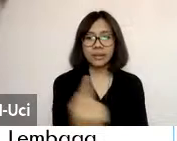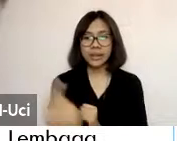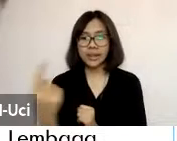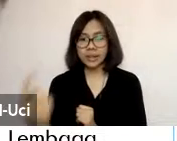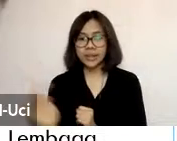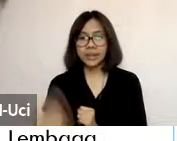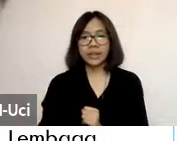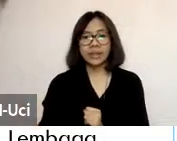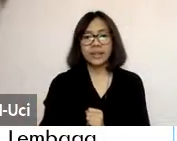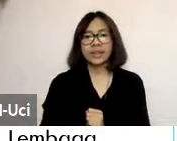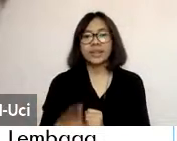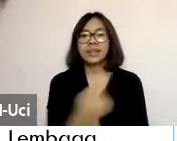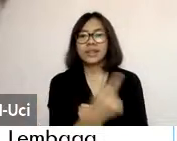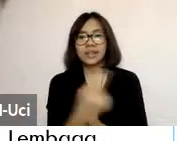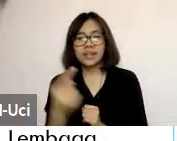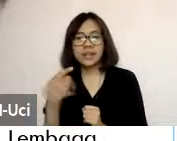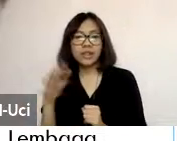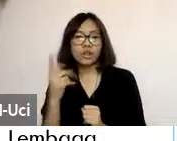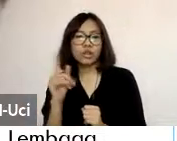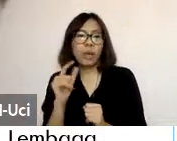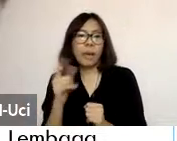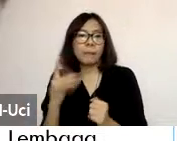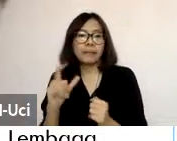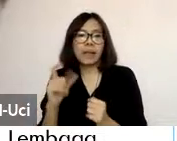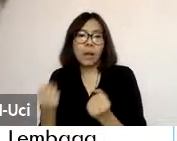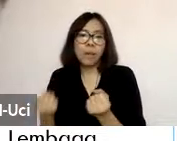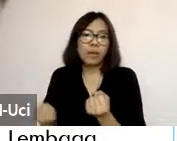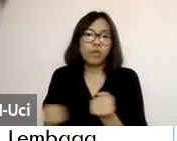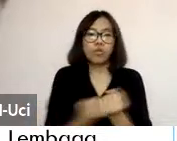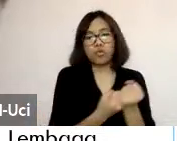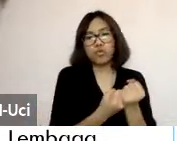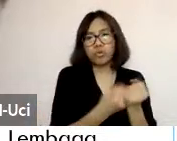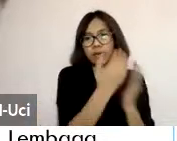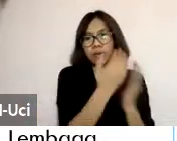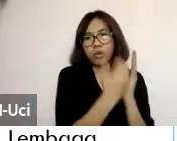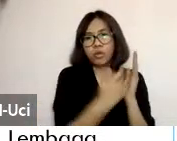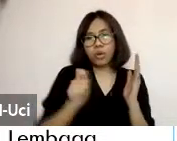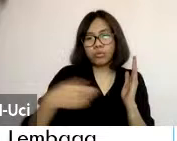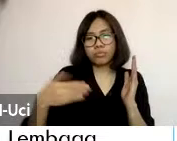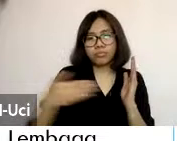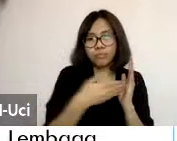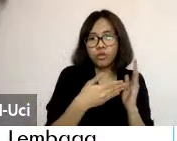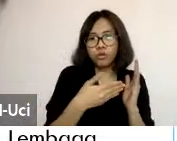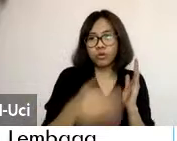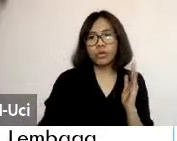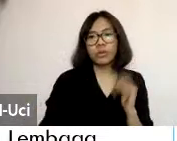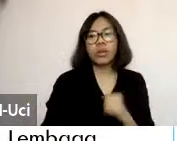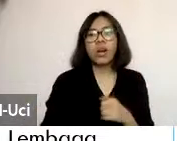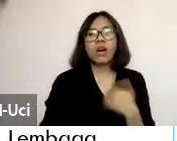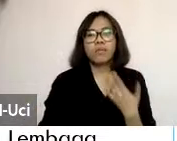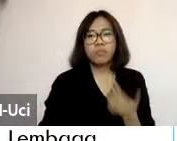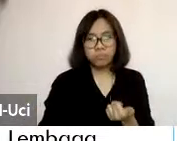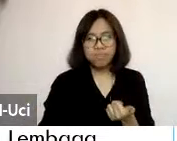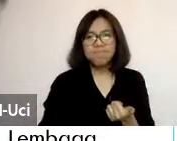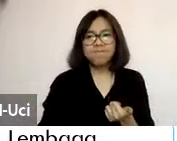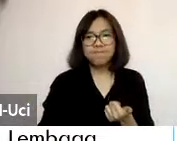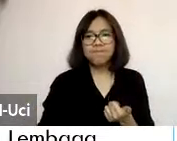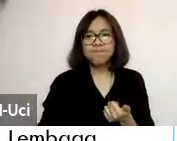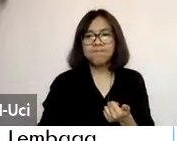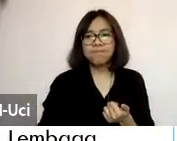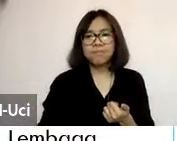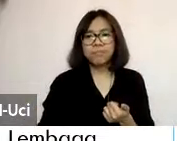Danau dia di sini mungkin hanya sebagai alat gedung prosedural Ya ini yang mungkin bisa dilakukan langsung oleh Proton lembaga